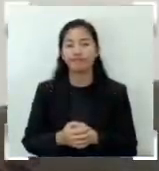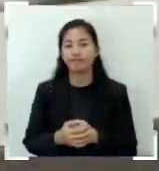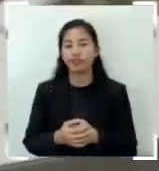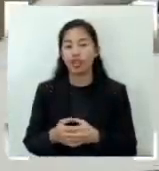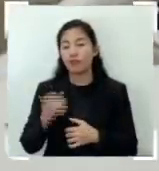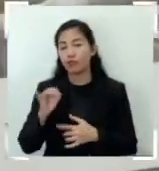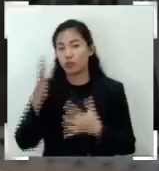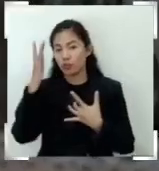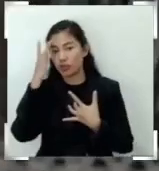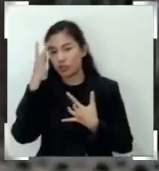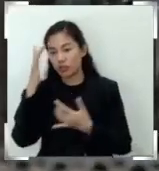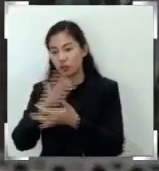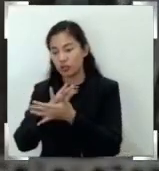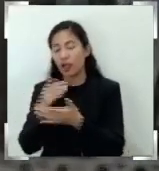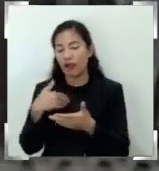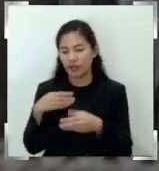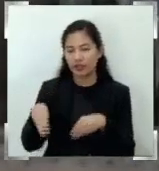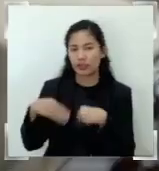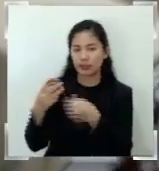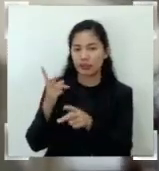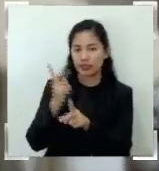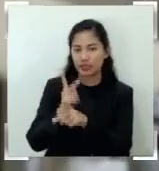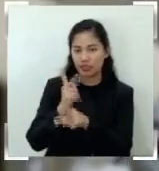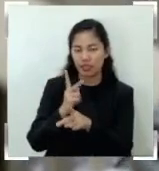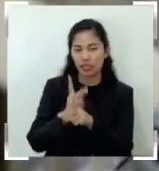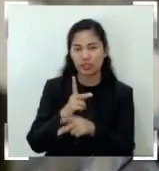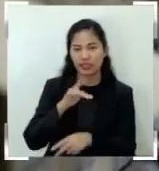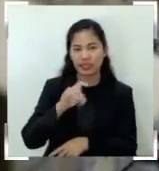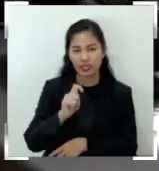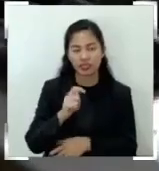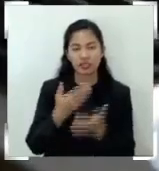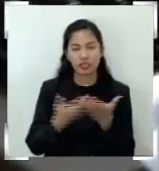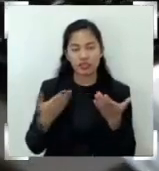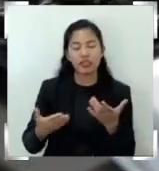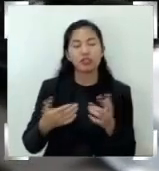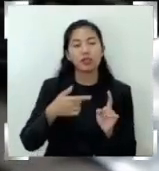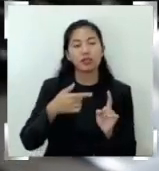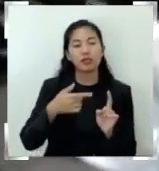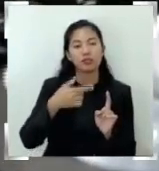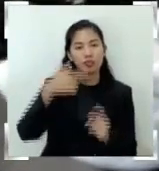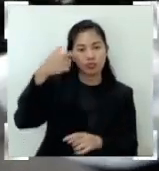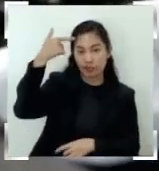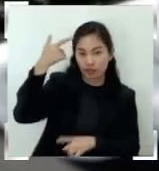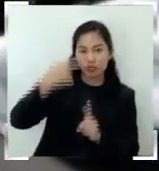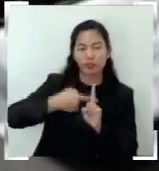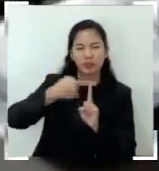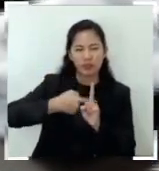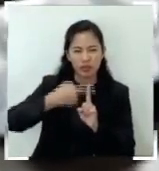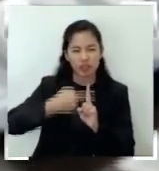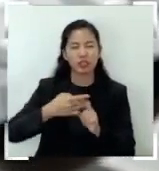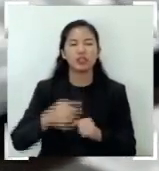sa kanilang home care. May laman itong mga gamit tulad ng thermometer at oximeter, pati na mga gamot tulad ng paracetamol